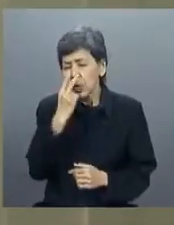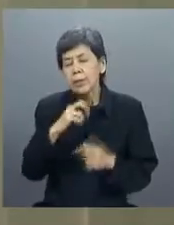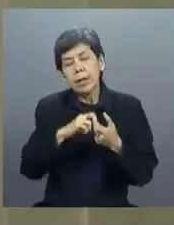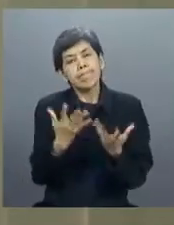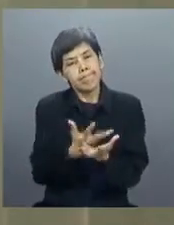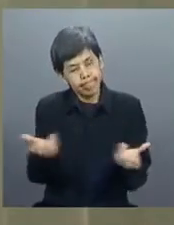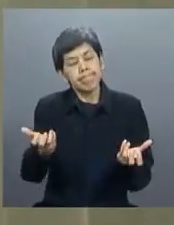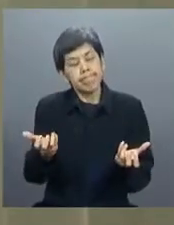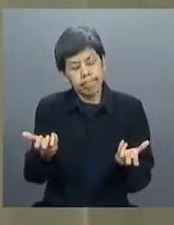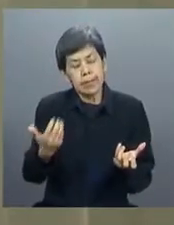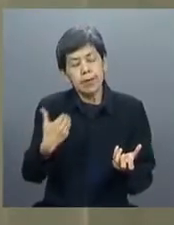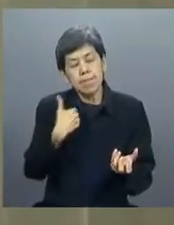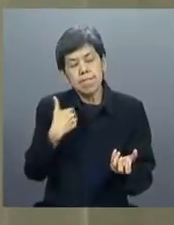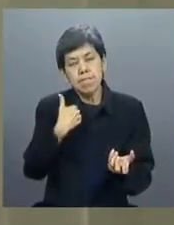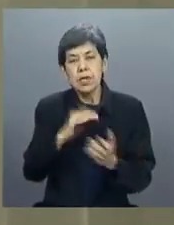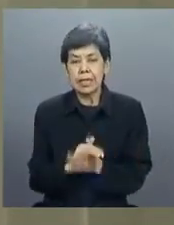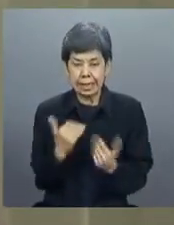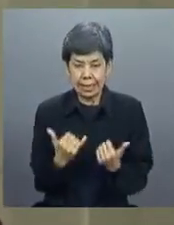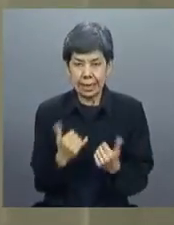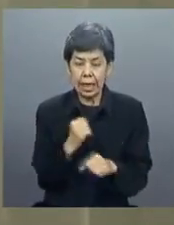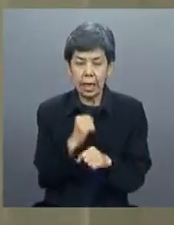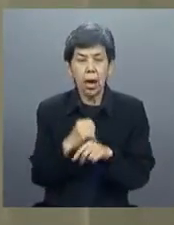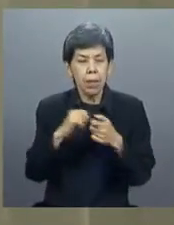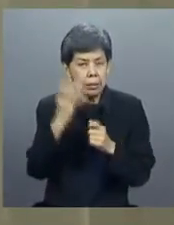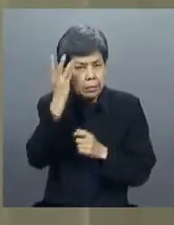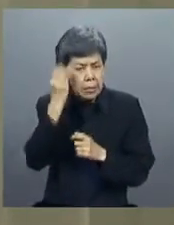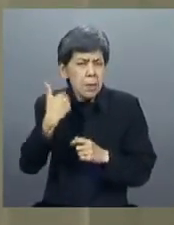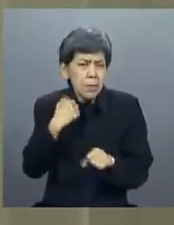ความเสียหายเป็นบริเวณกว้างซึ่งขณะนี้ก็เกิดความกังว